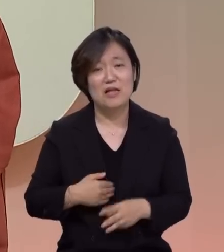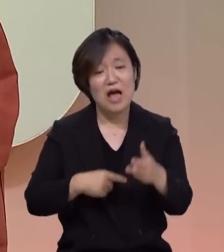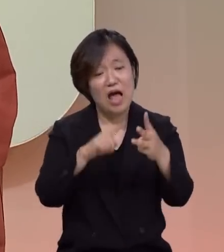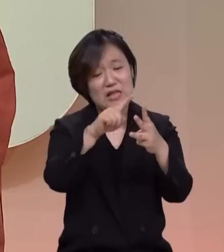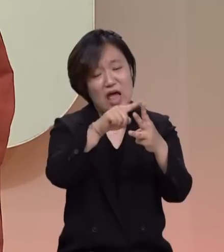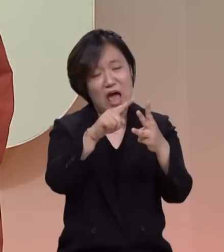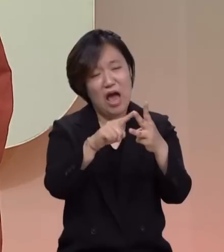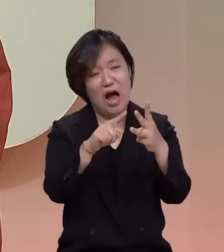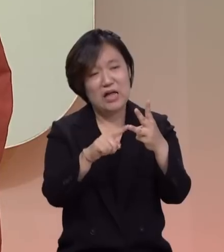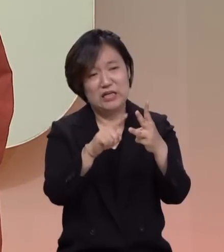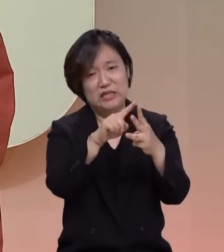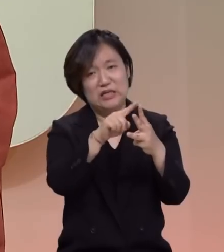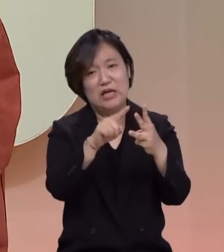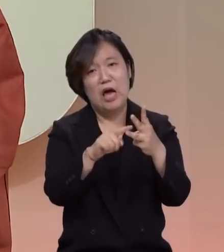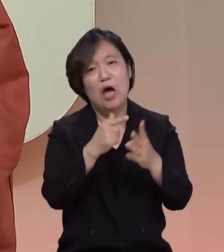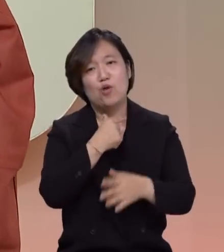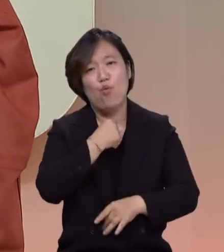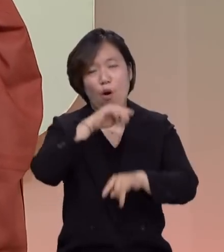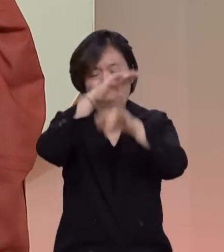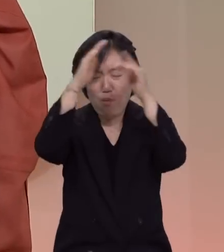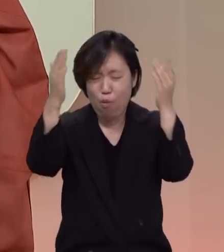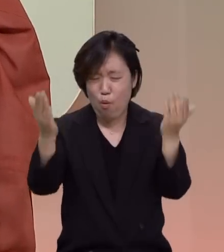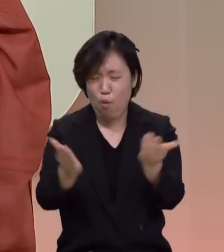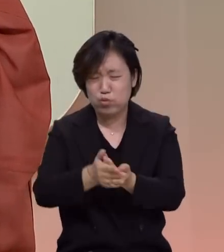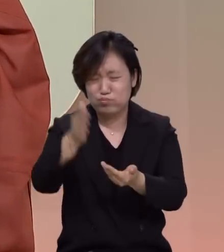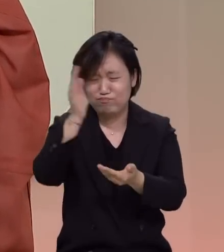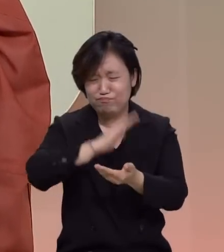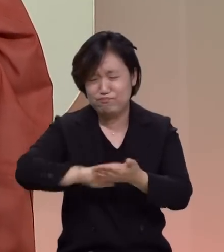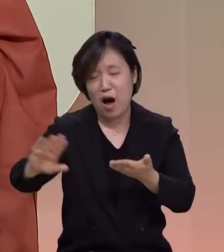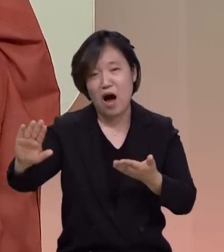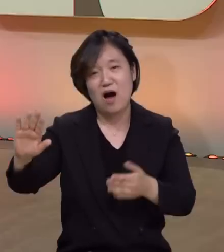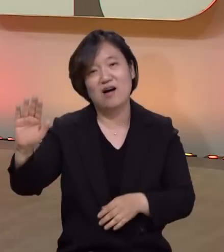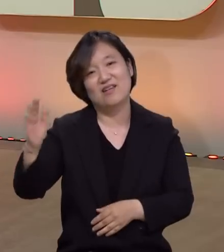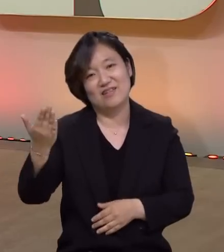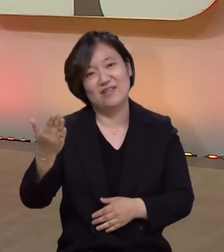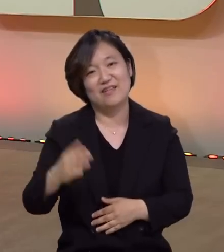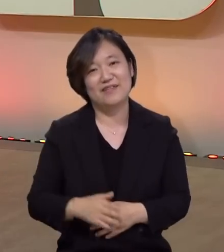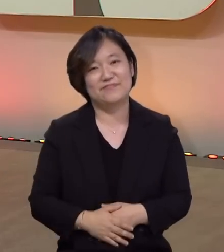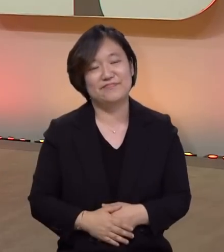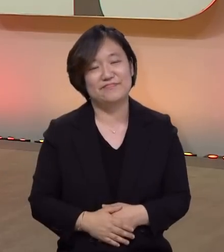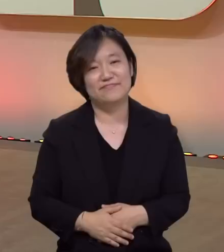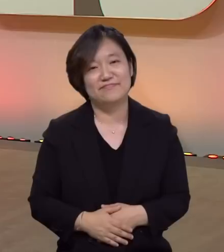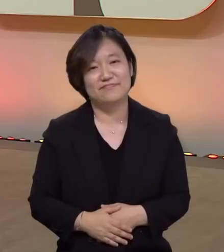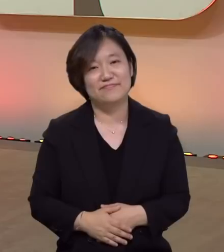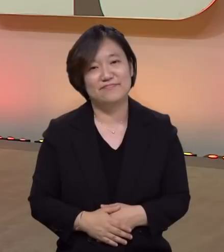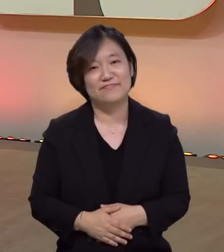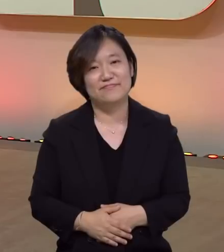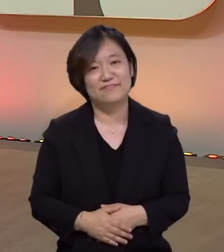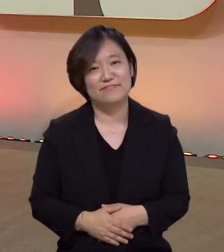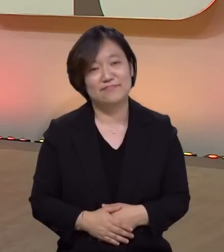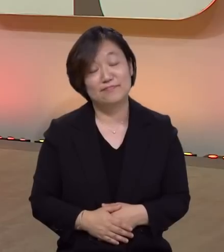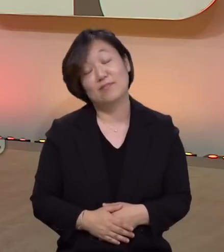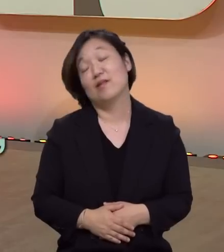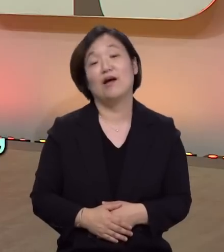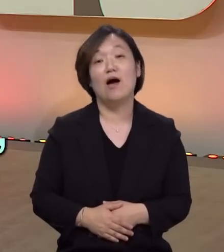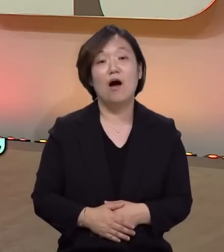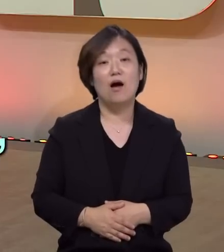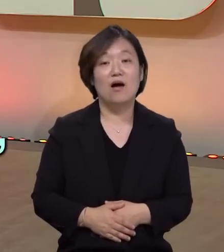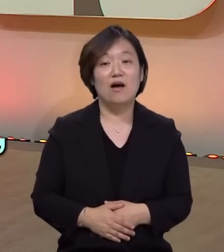다 낭비해 버리고 말았다고 합니다 그런데 그 똑같은